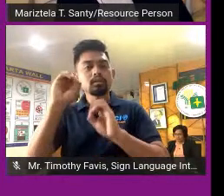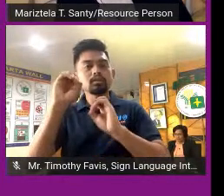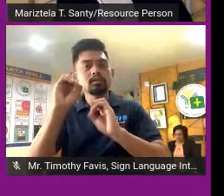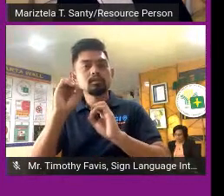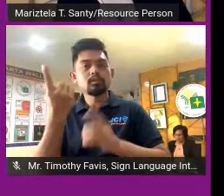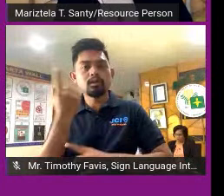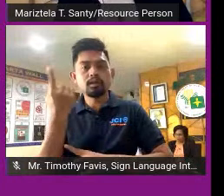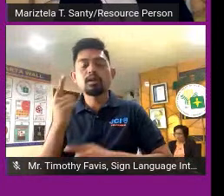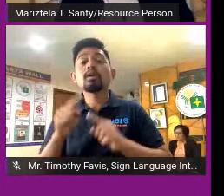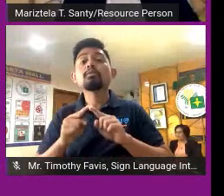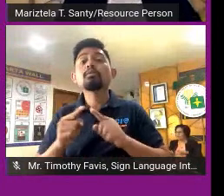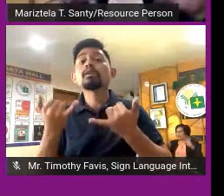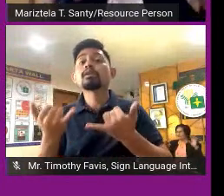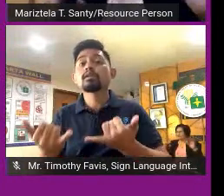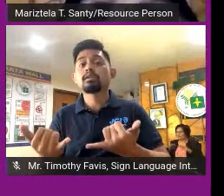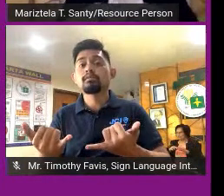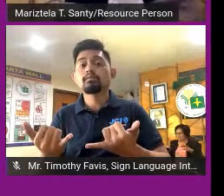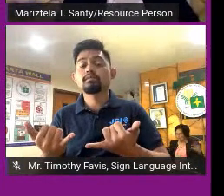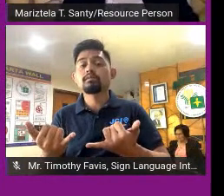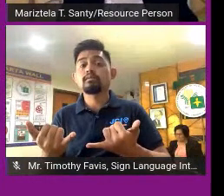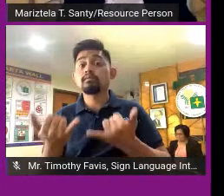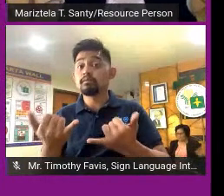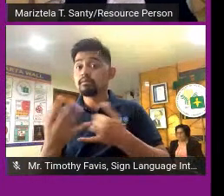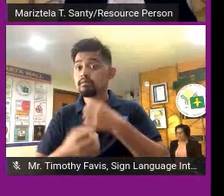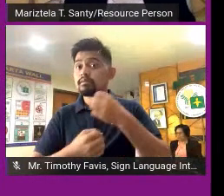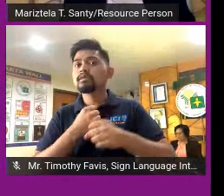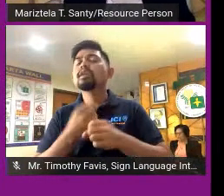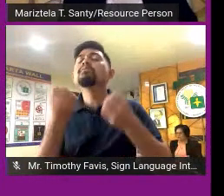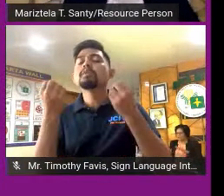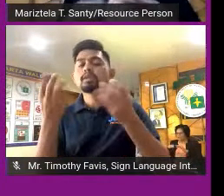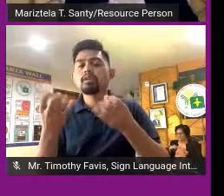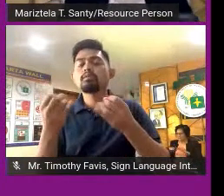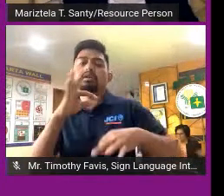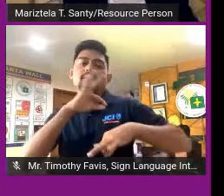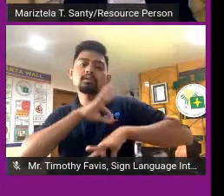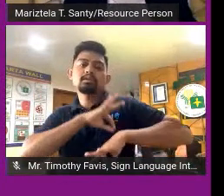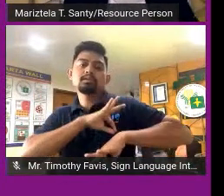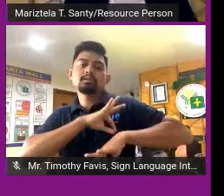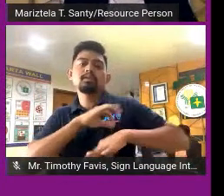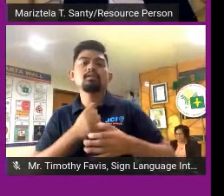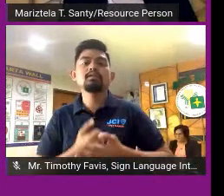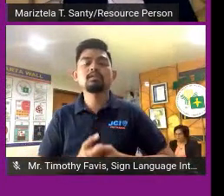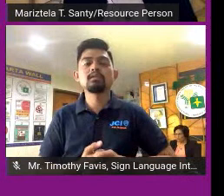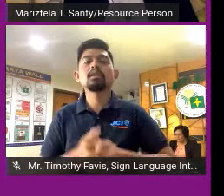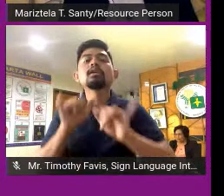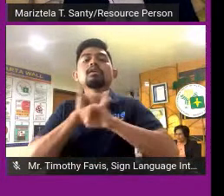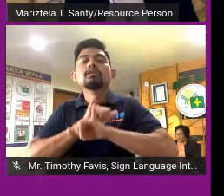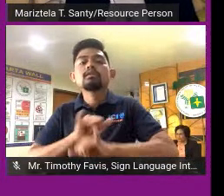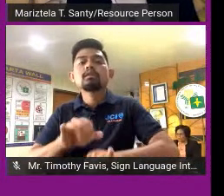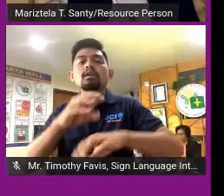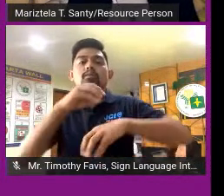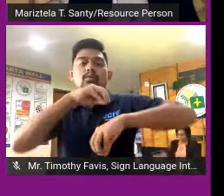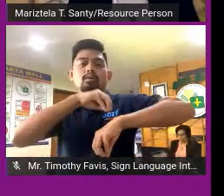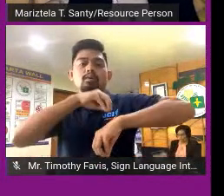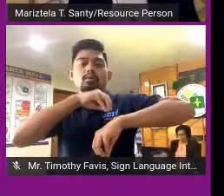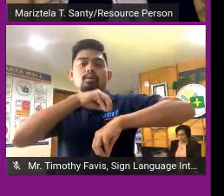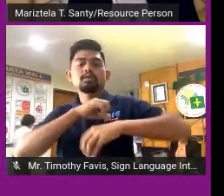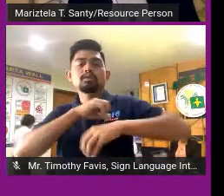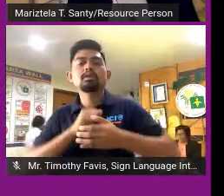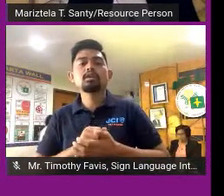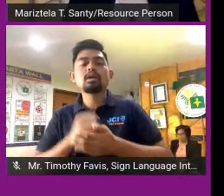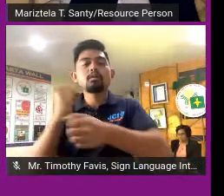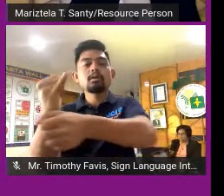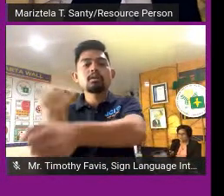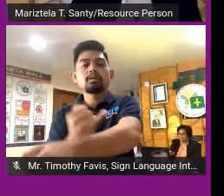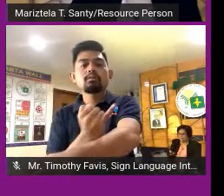But today, we are all given the same chance, the same opportunity to